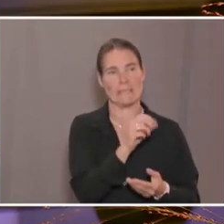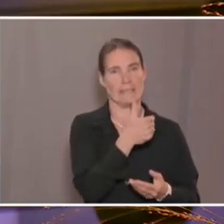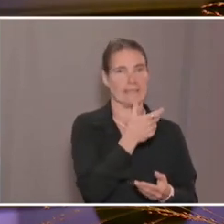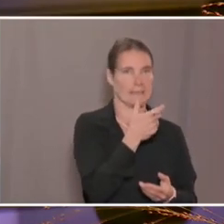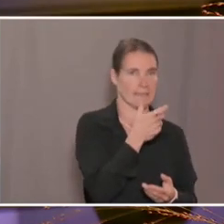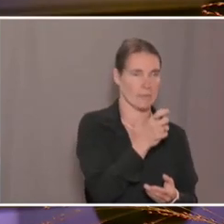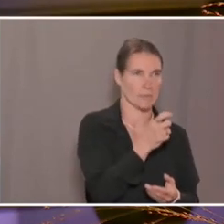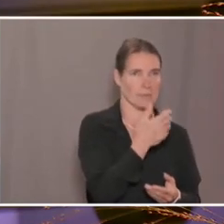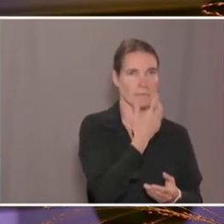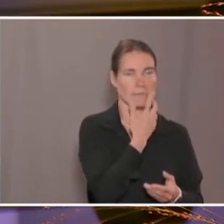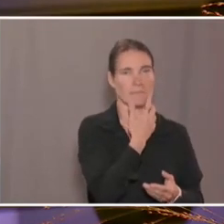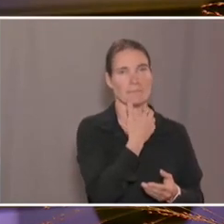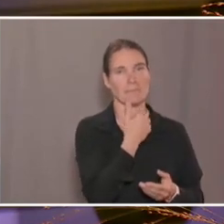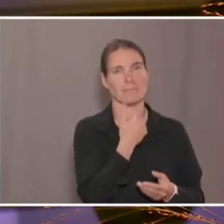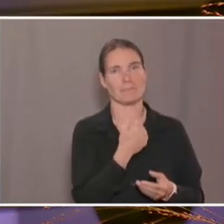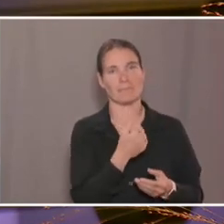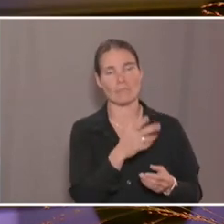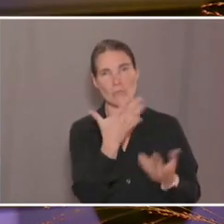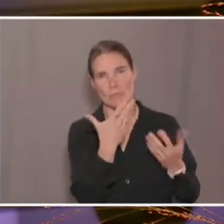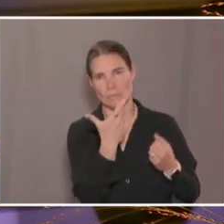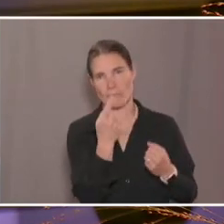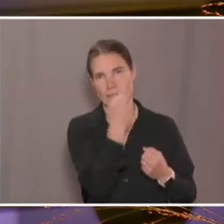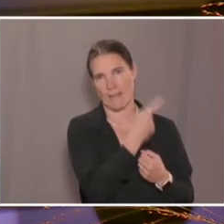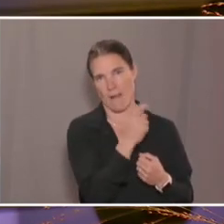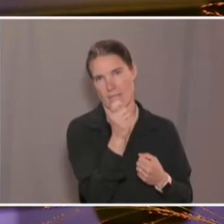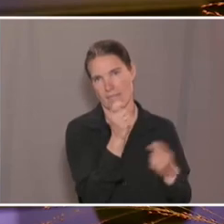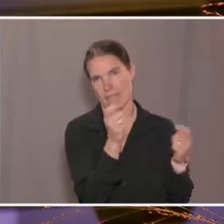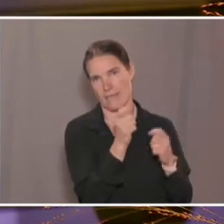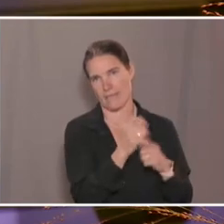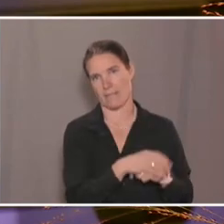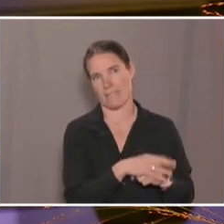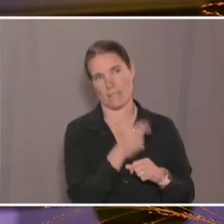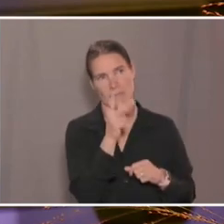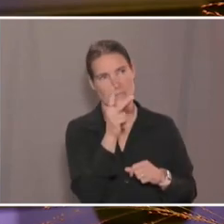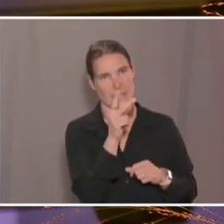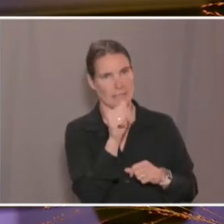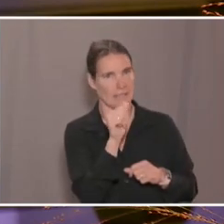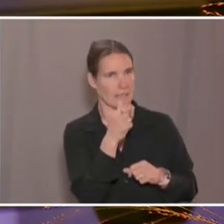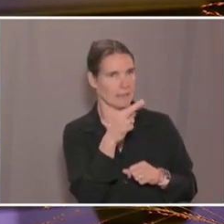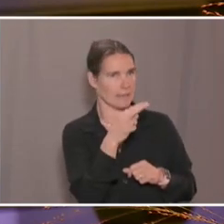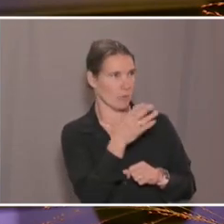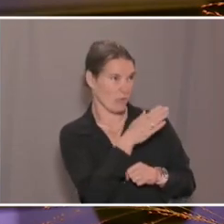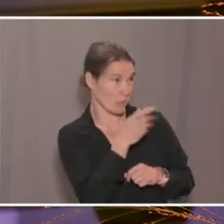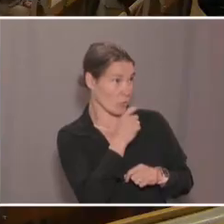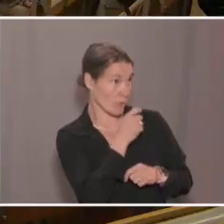Ministerin an uns zu unserer 75-Jahr-Feier werden wir gleich hören. Aber ich glaube, Katrin, willst du noch mal eine Zwischenmoderation